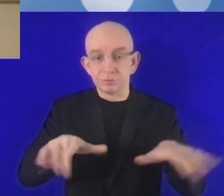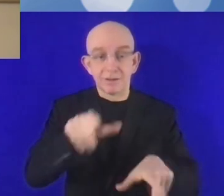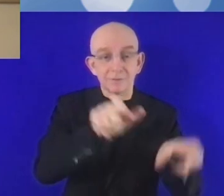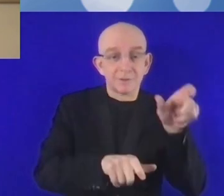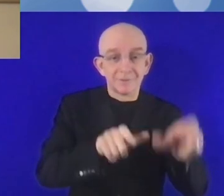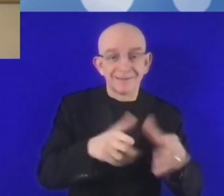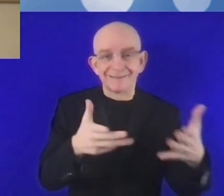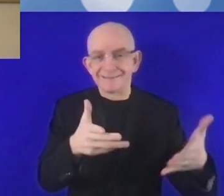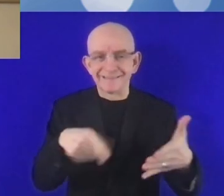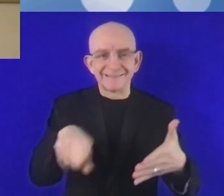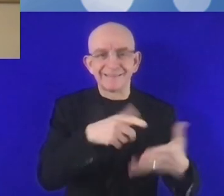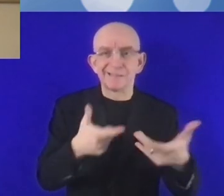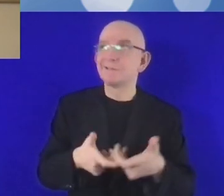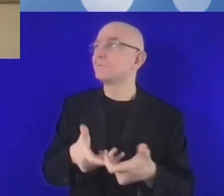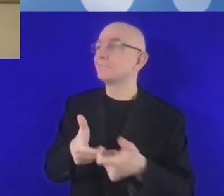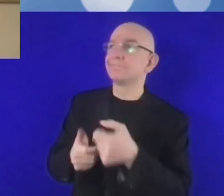минимум